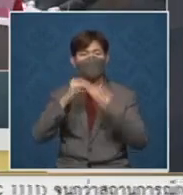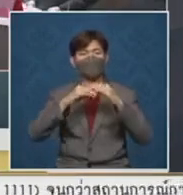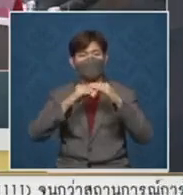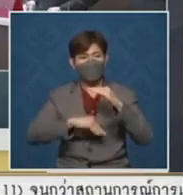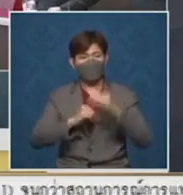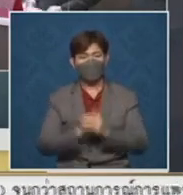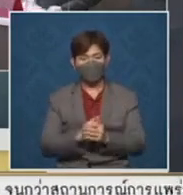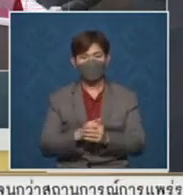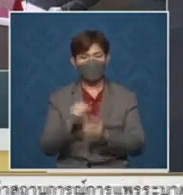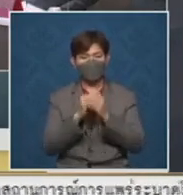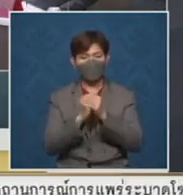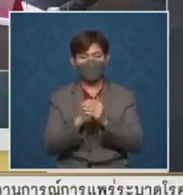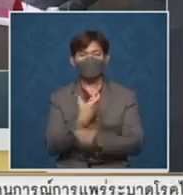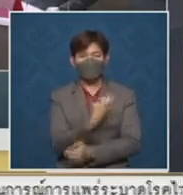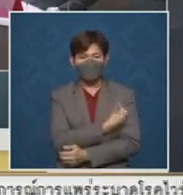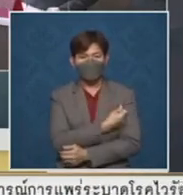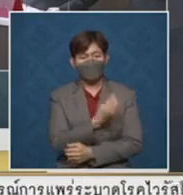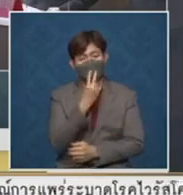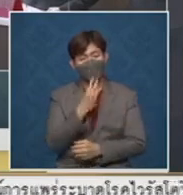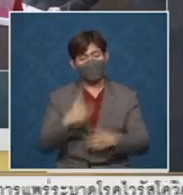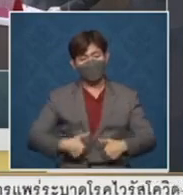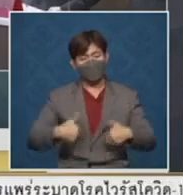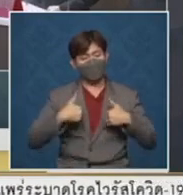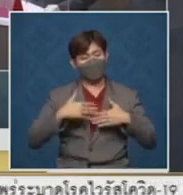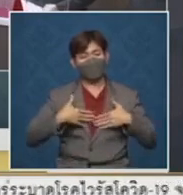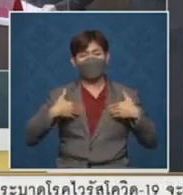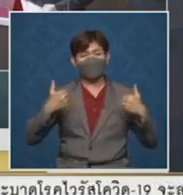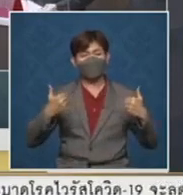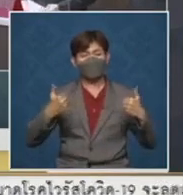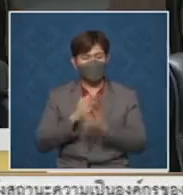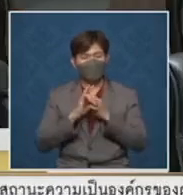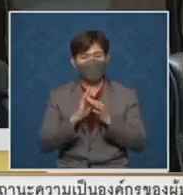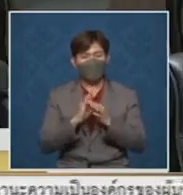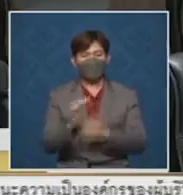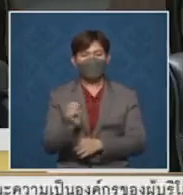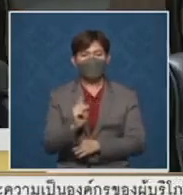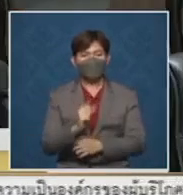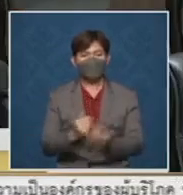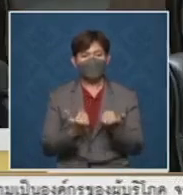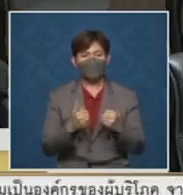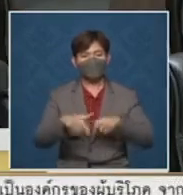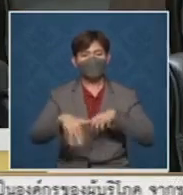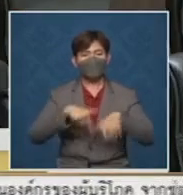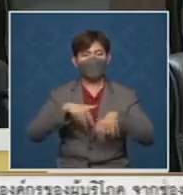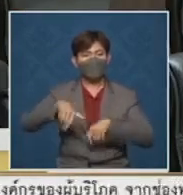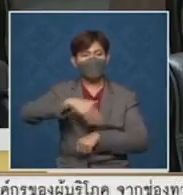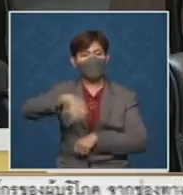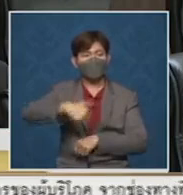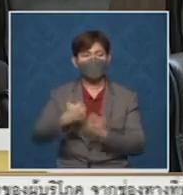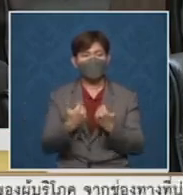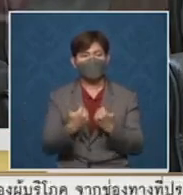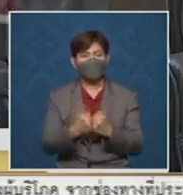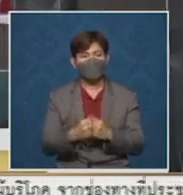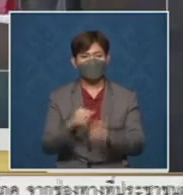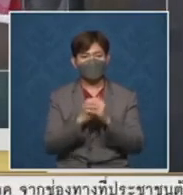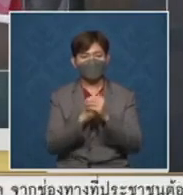ซึ่งผมเห็นว่ามันไม่เหมาะสมเป็นการนำเอาการทหารนำสาธารณสุขสอดรับกับแนวทางการทหารนำการเมืองที่ท่านนำมาใ